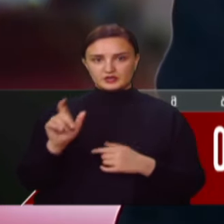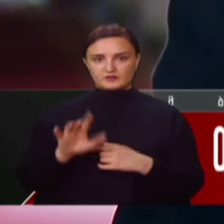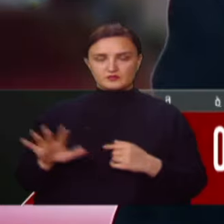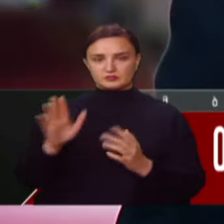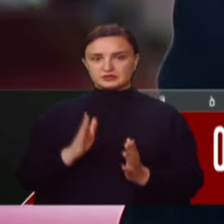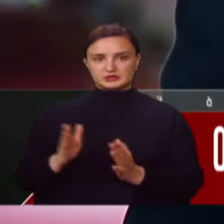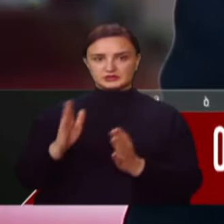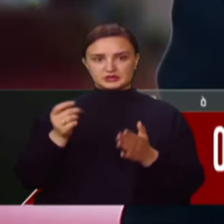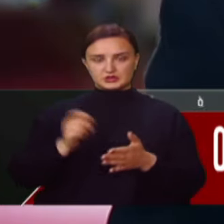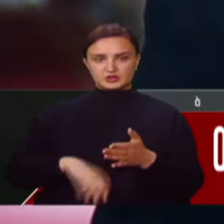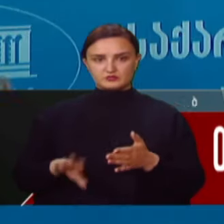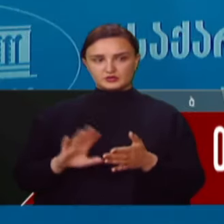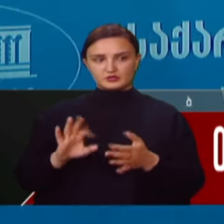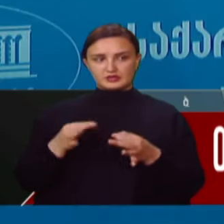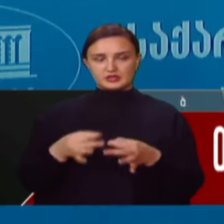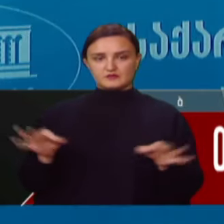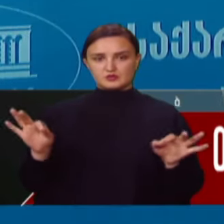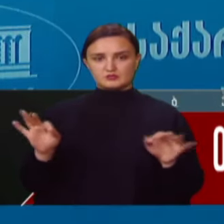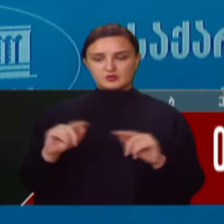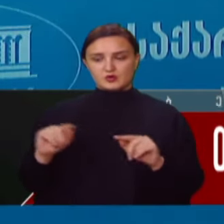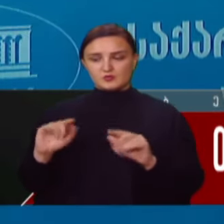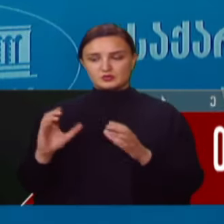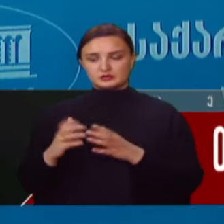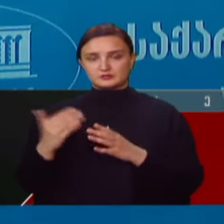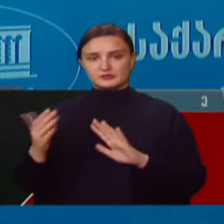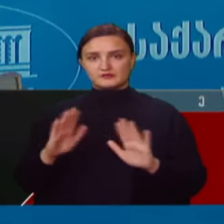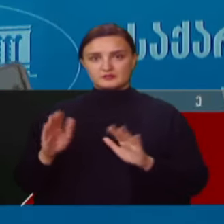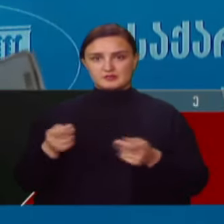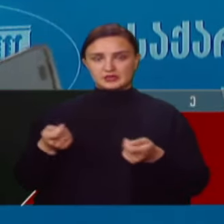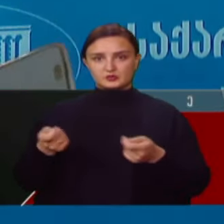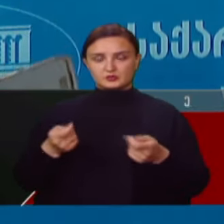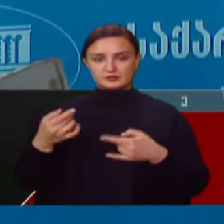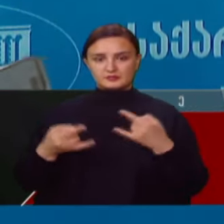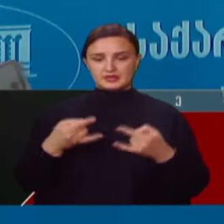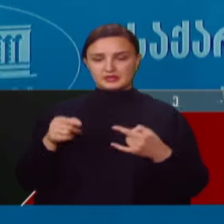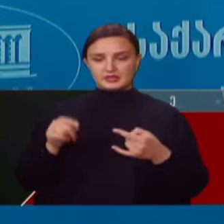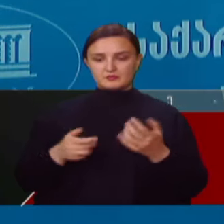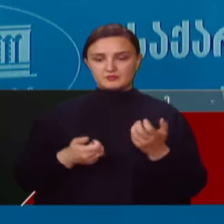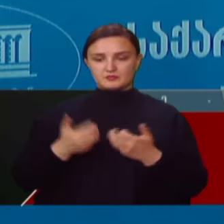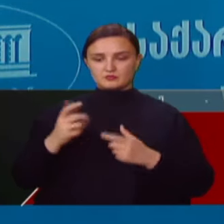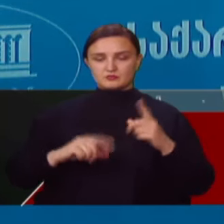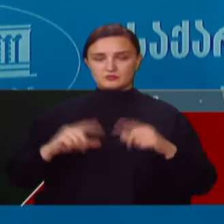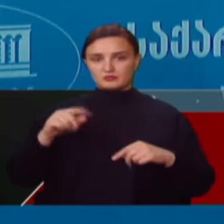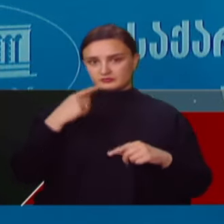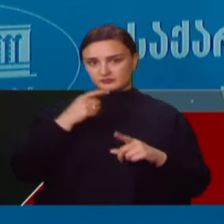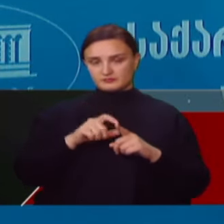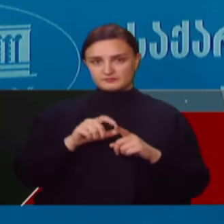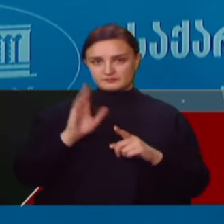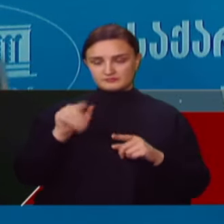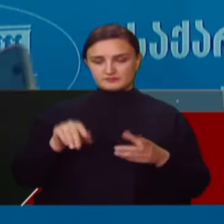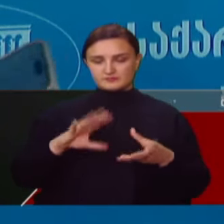არ ჩაგუკეტოთ. ყავის თავისუფლება. ოპოზიცია და მათ მიერ მართული მედია ამ რეიტინგებზე სიტყვის, რომ ეს